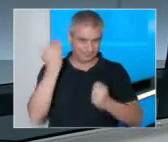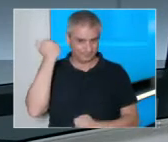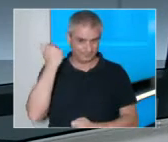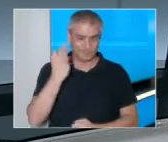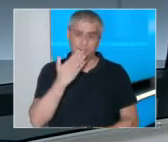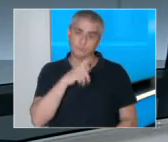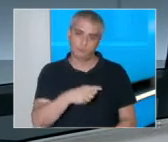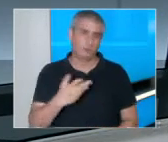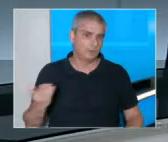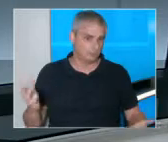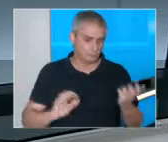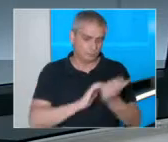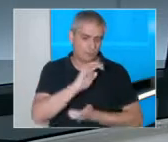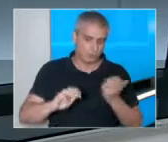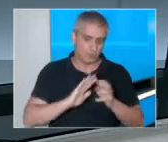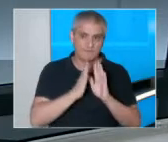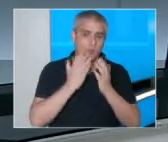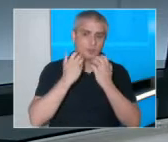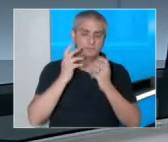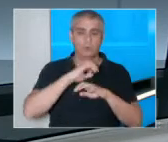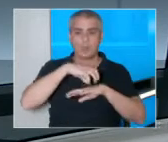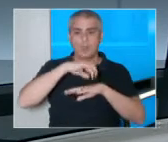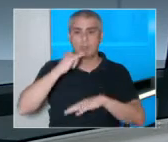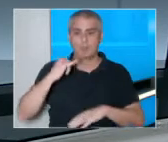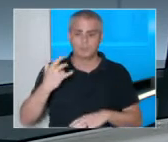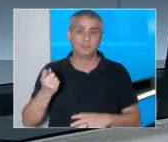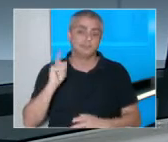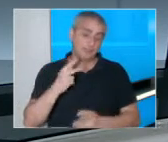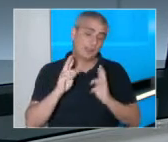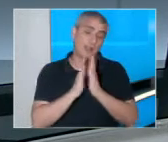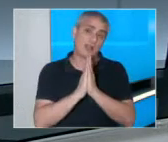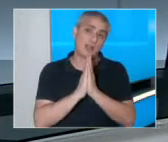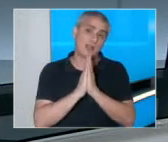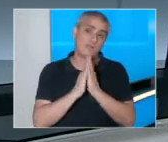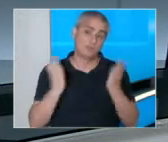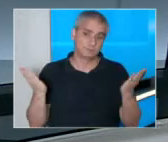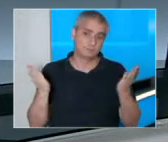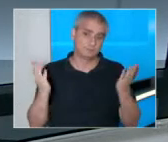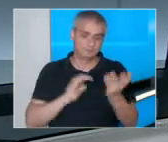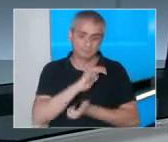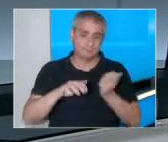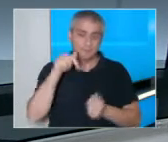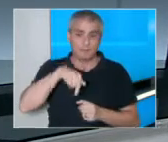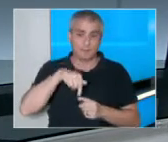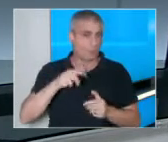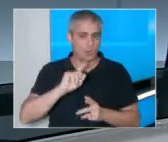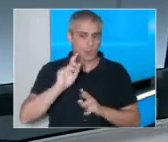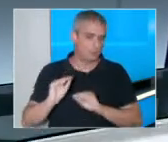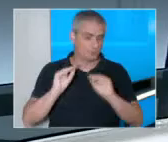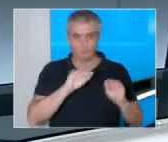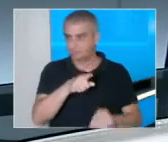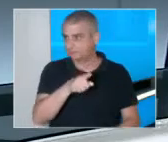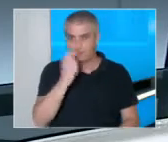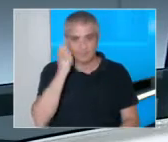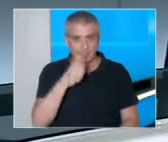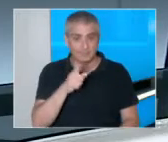פתאום בירושלים מאומות, עם כל הסיפור סביב הר הבית, וצריך לקוות שהתבערה כאן בתוך הבניין לא תזלוג. אגב,